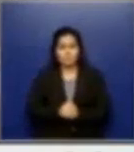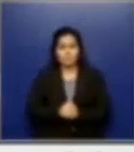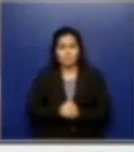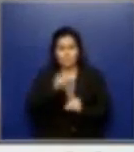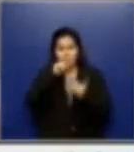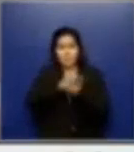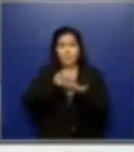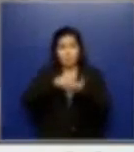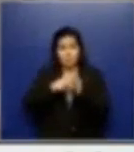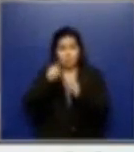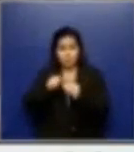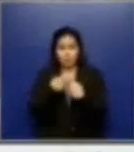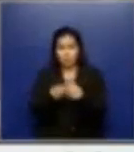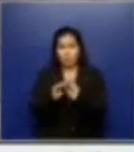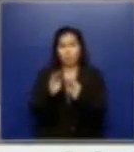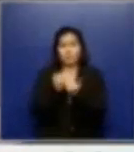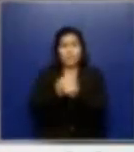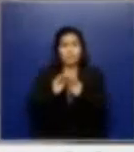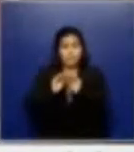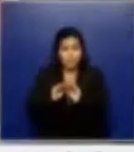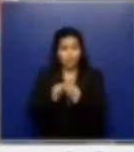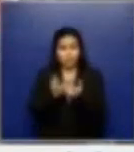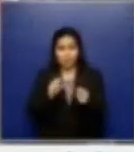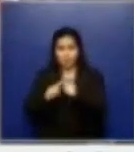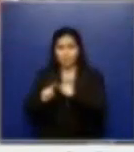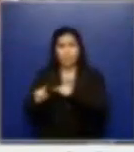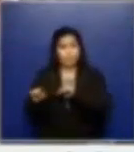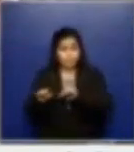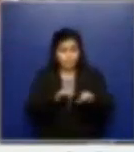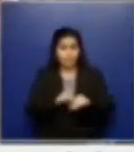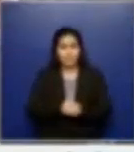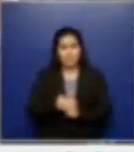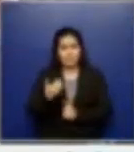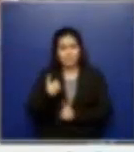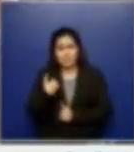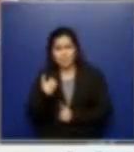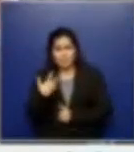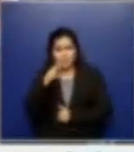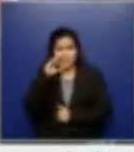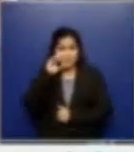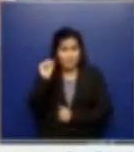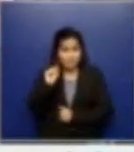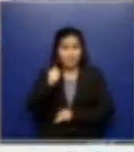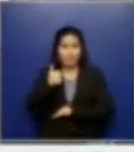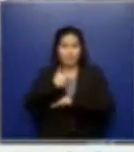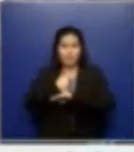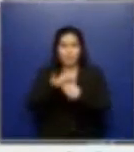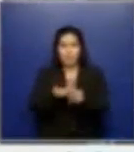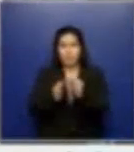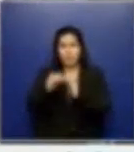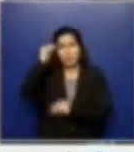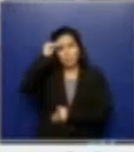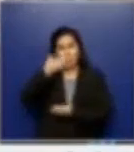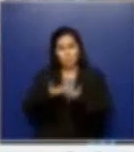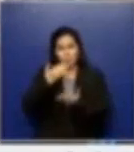งินฝากมีทรัพย์สินมีเงินออมมีไม่มีดูตรงไหนครับหัวหน้าครอบครัวอาจจะไปคุยโม้ว่าร่ำรว